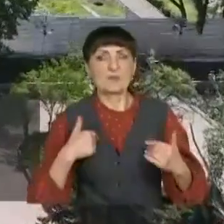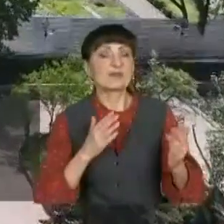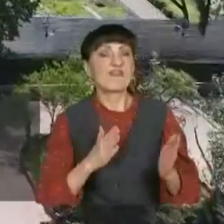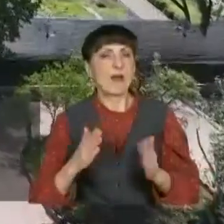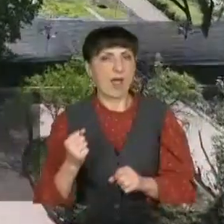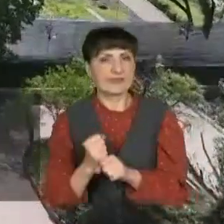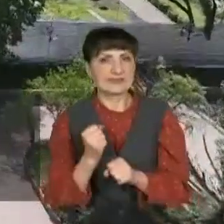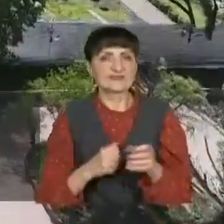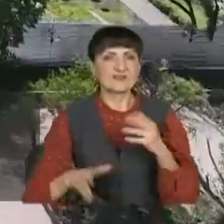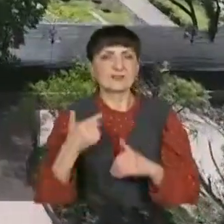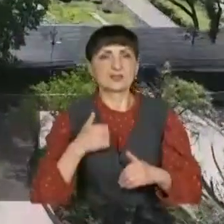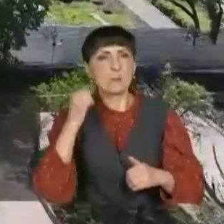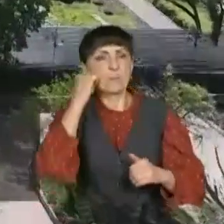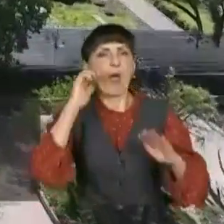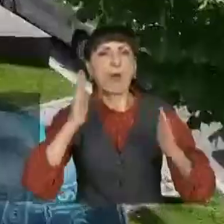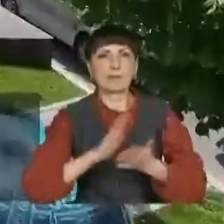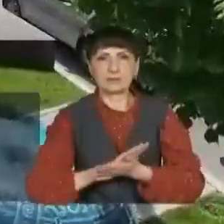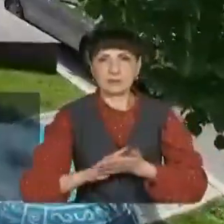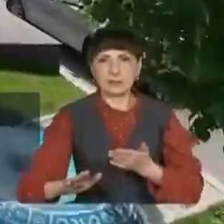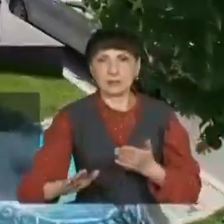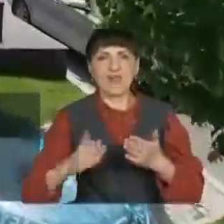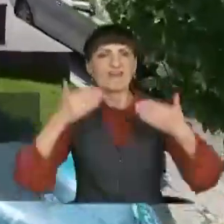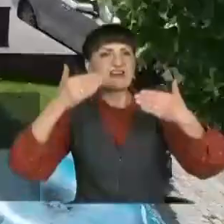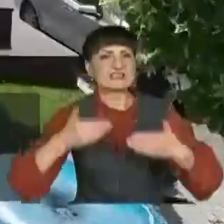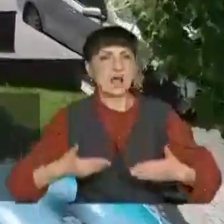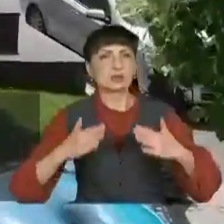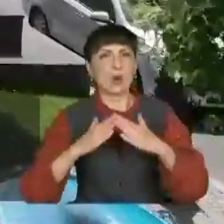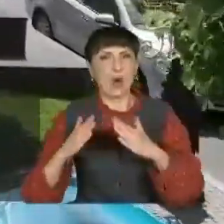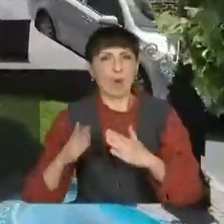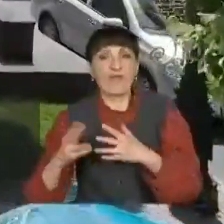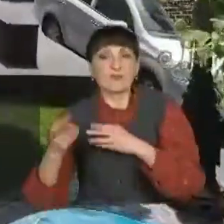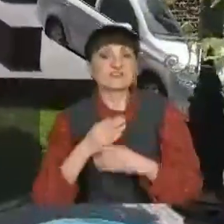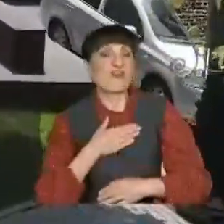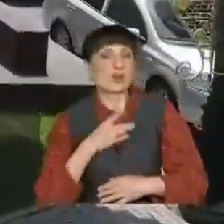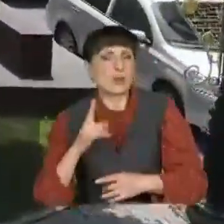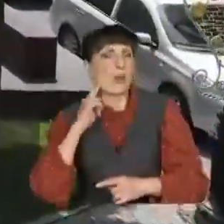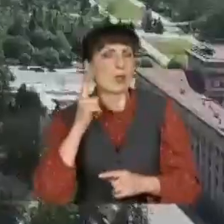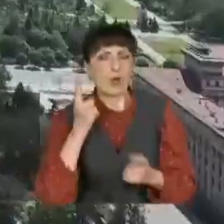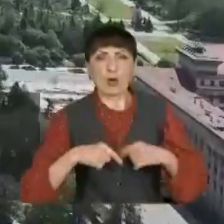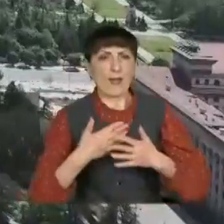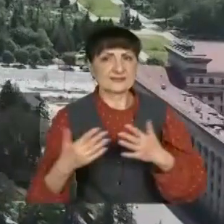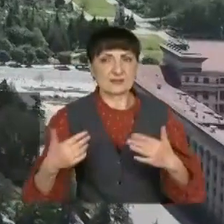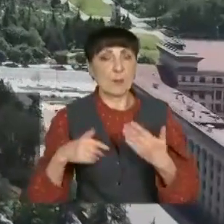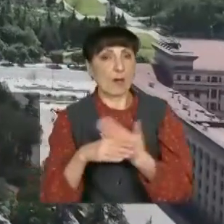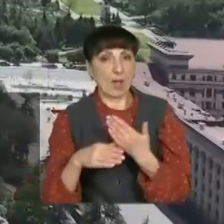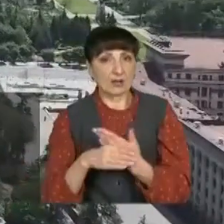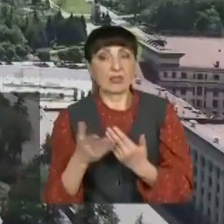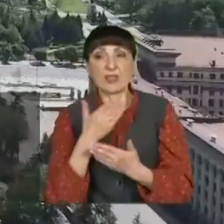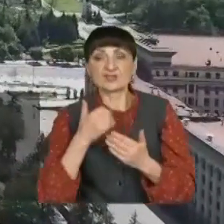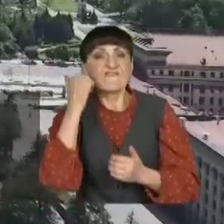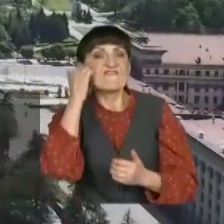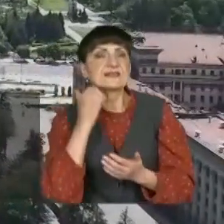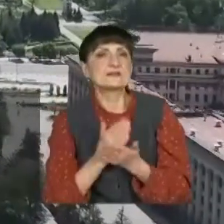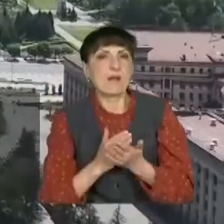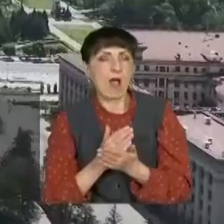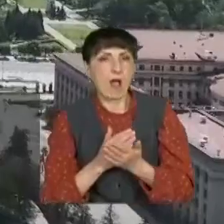порядок все наши Исторические памятники фасады городских зданий вместе с волонтёрами молодежными организациями помогли нашим ветеранам